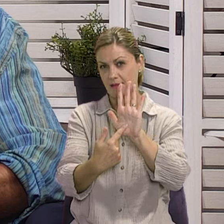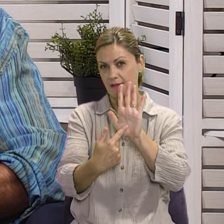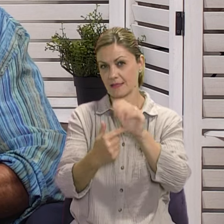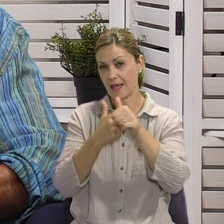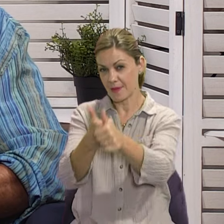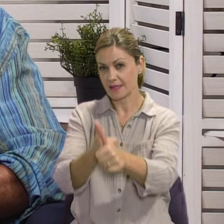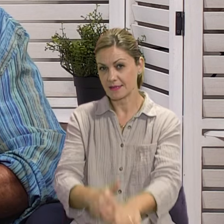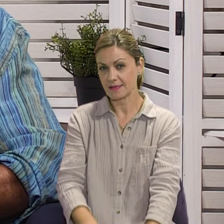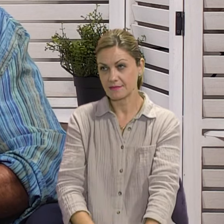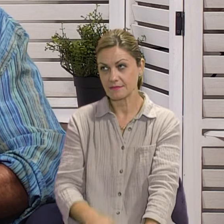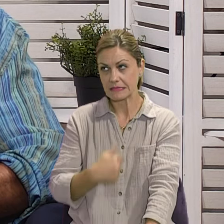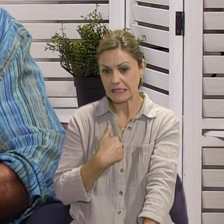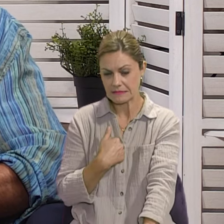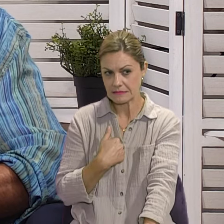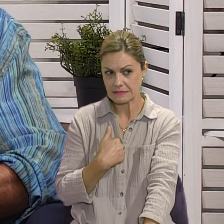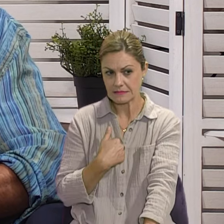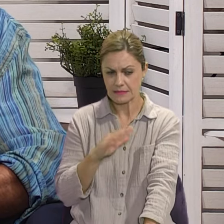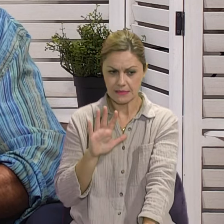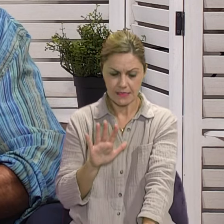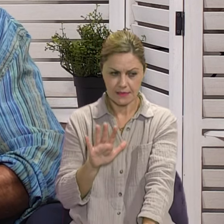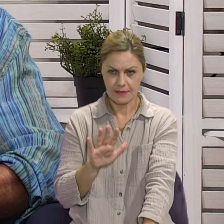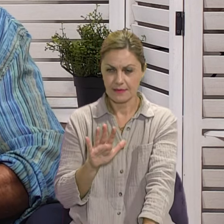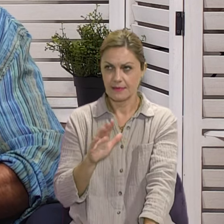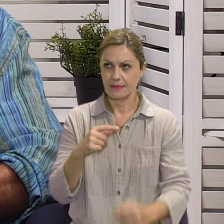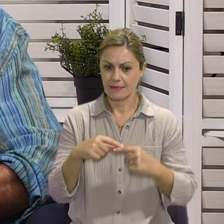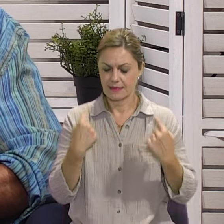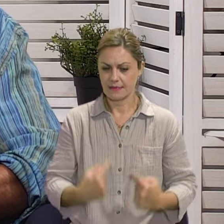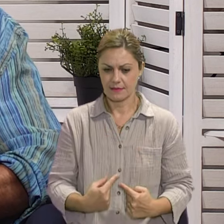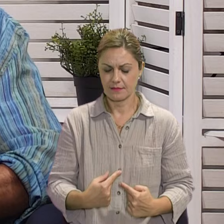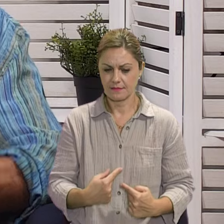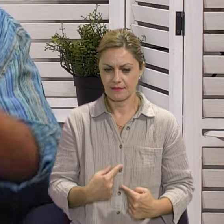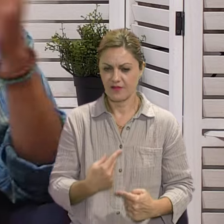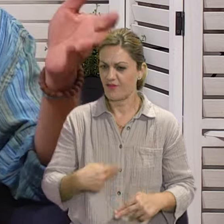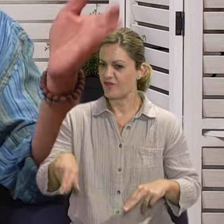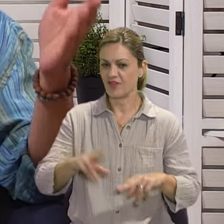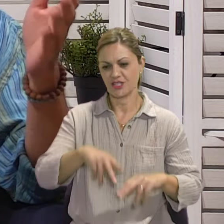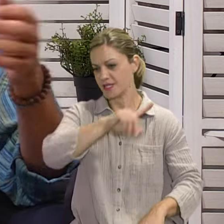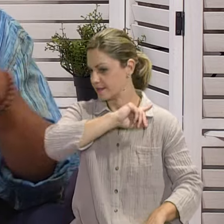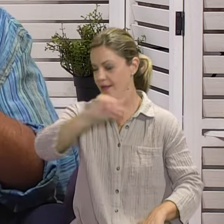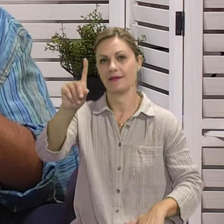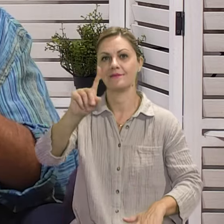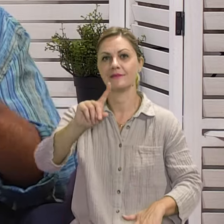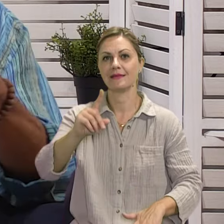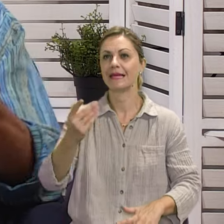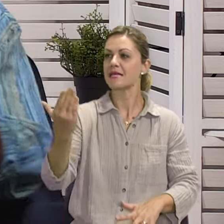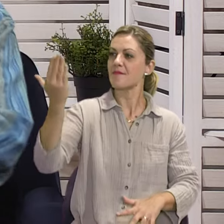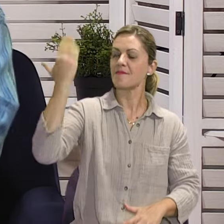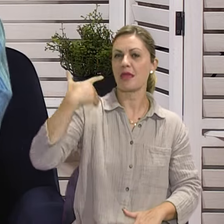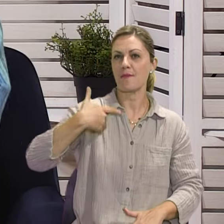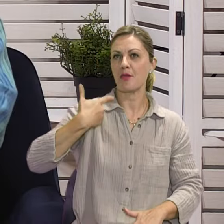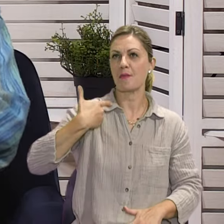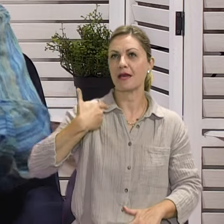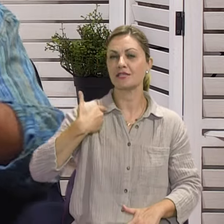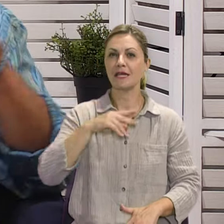Ne. Čekajte, bit ću iskren. Ne, više ne. Kad sam bio mlađi. Ali moja priča je